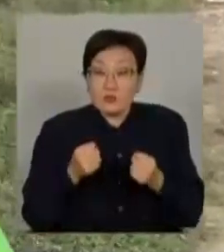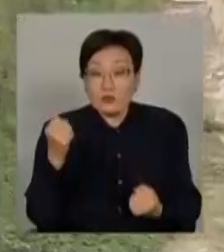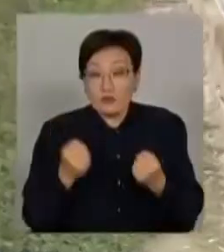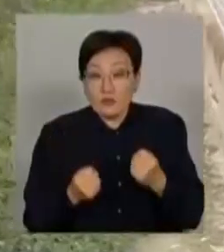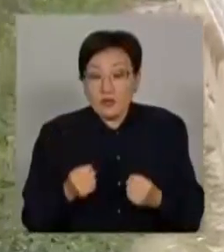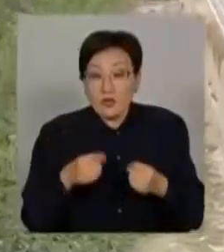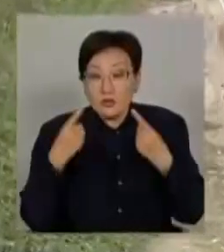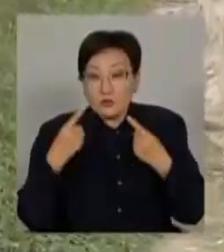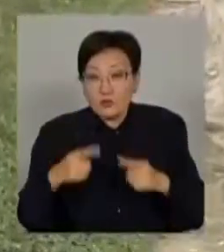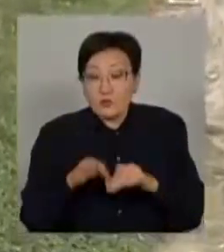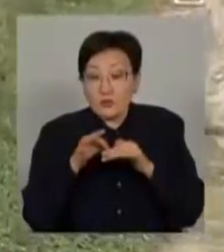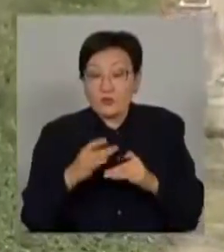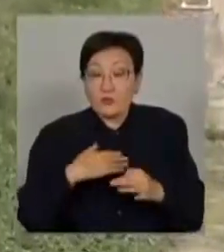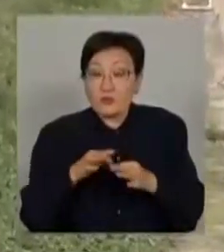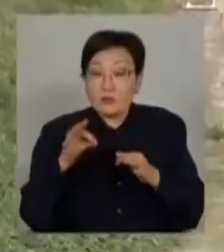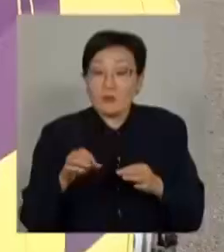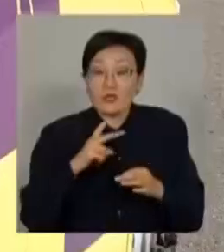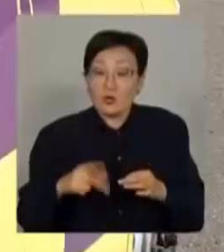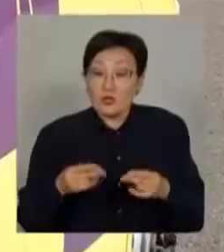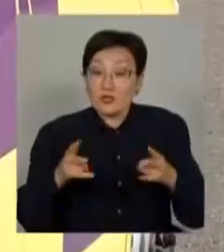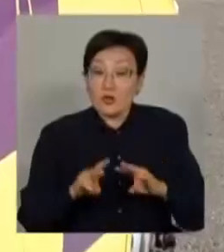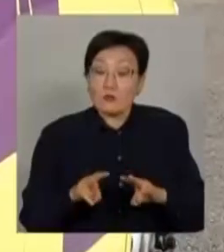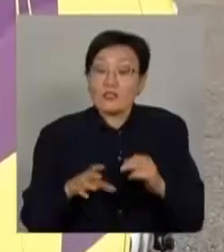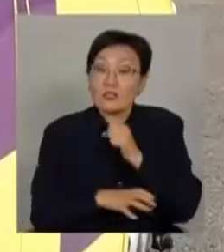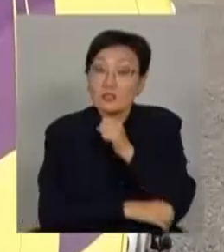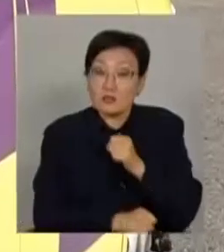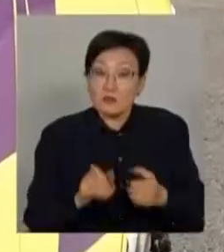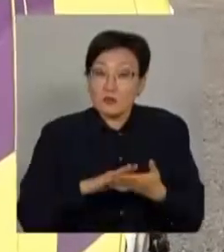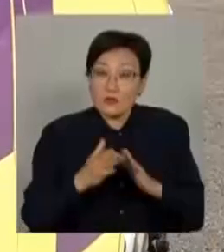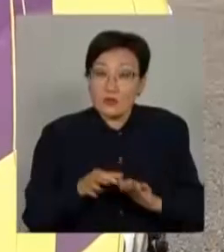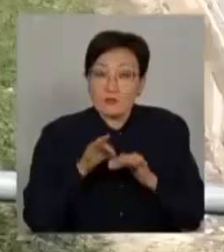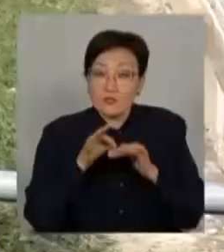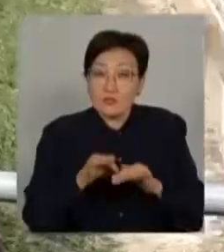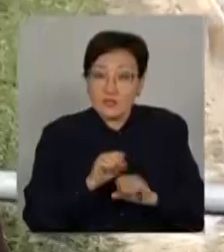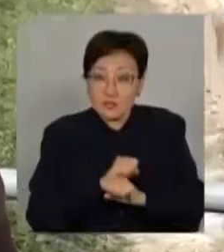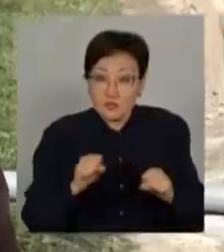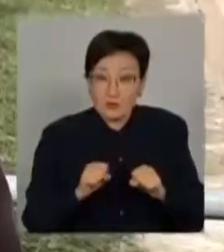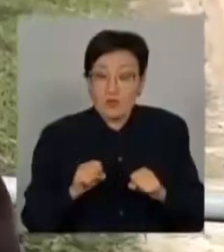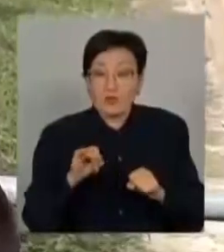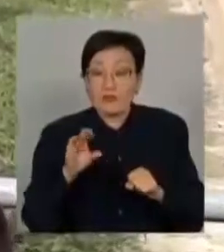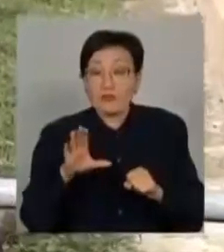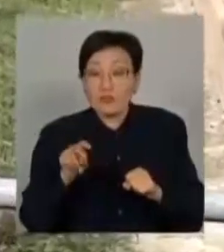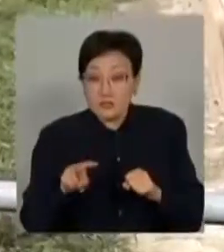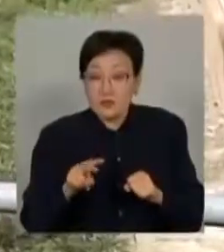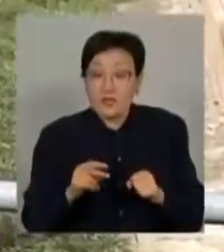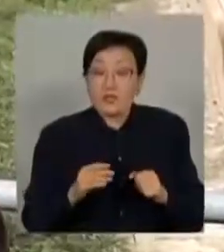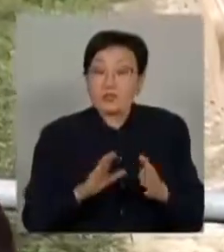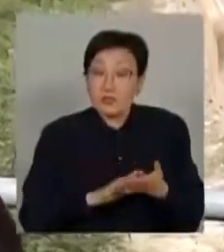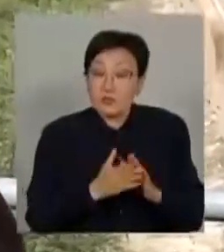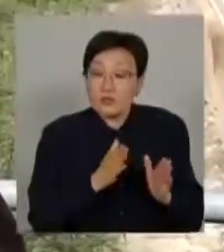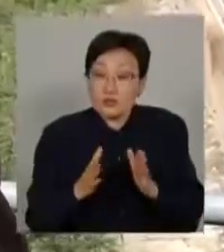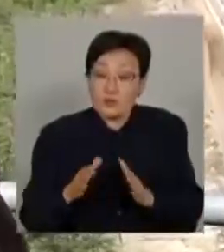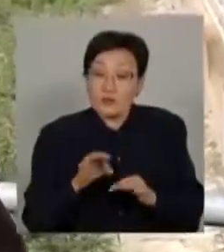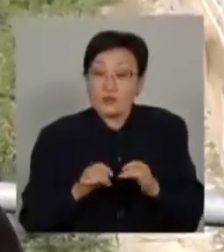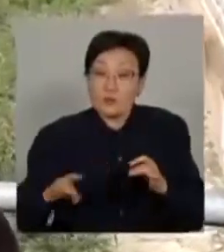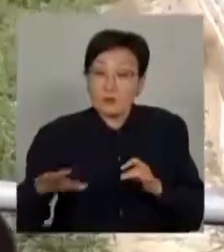Других давно увезли в область. Моя дочка осталась последней. Ее состояние не позволяло перевозку. Она же на ИВЛ. Сейчас вот стабилизировали. Но у нас